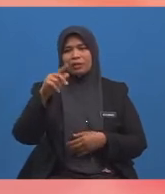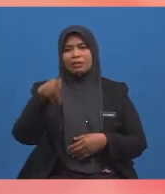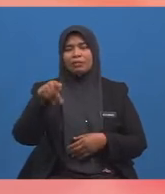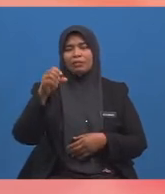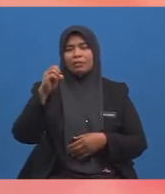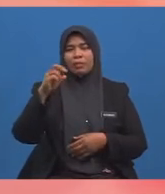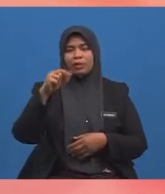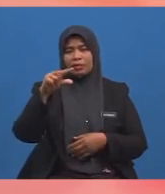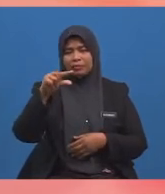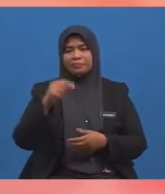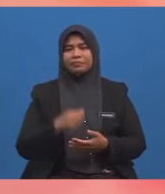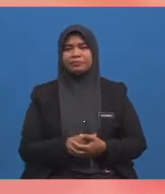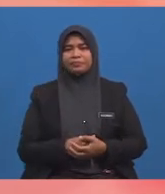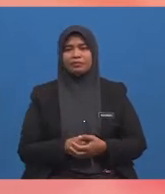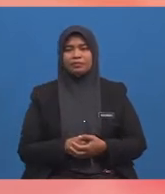seperti pingpong.